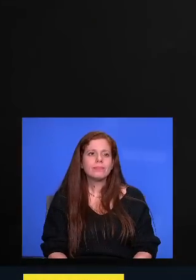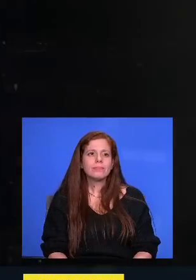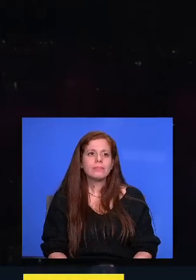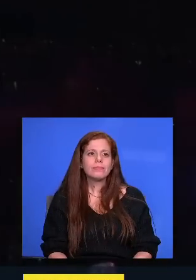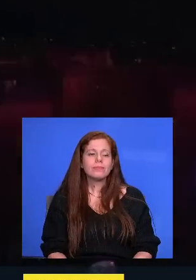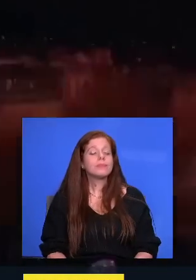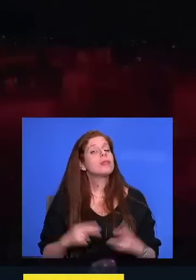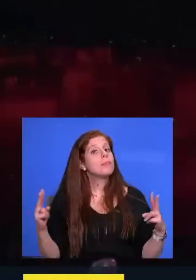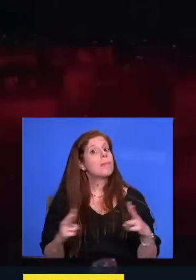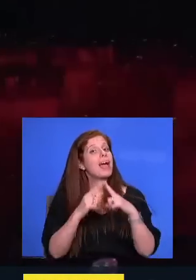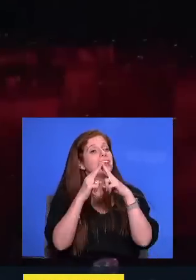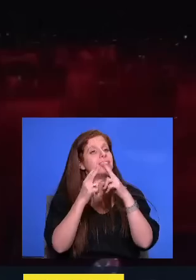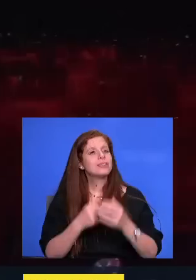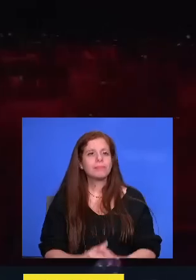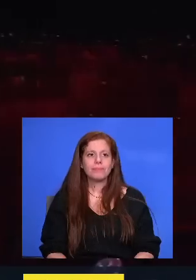בפריז,